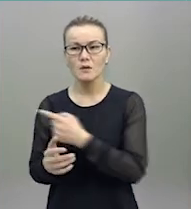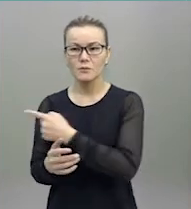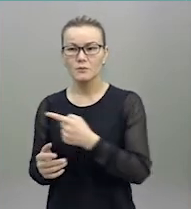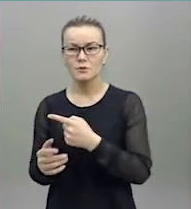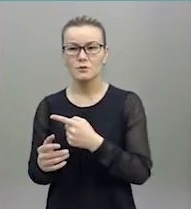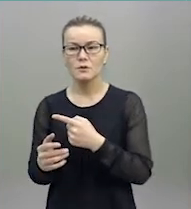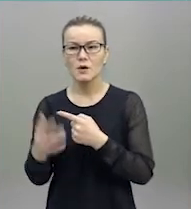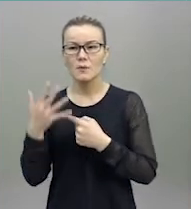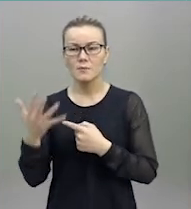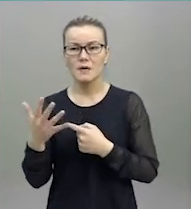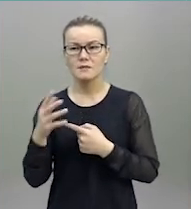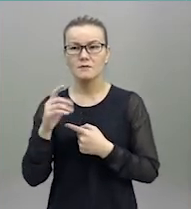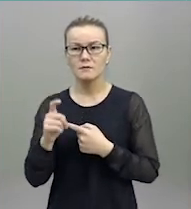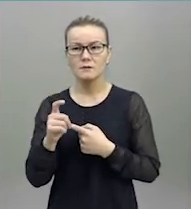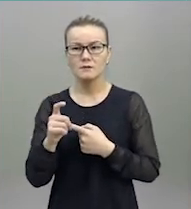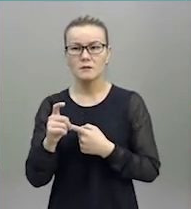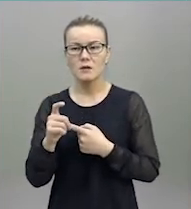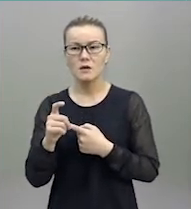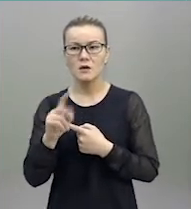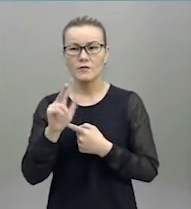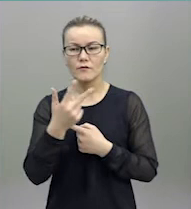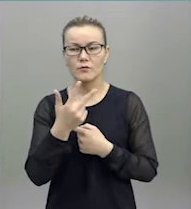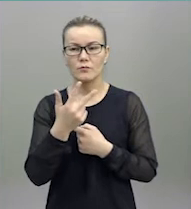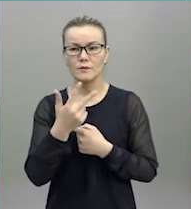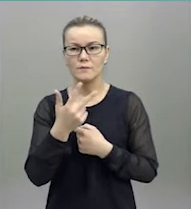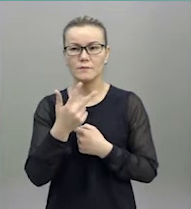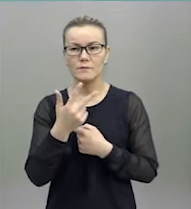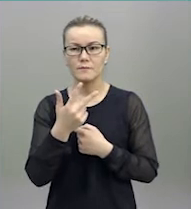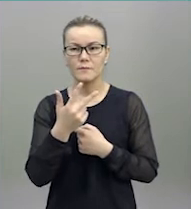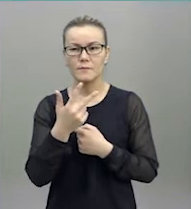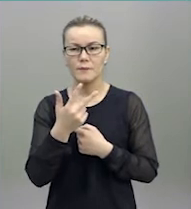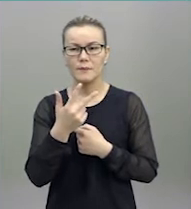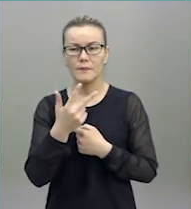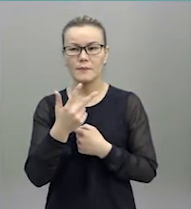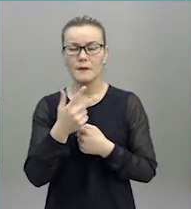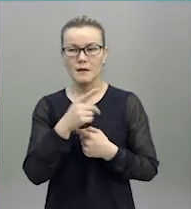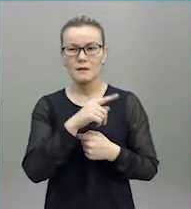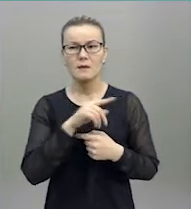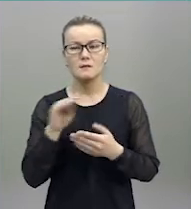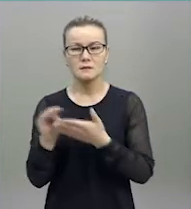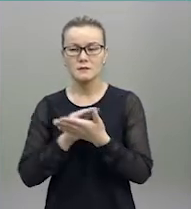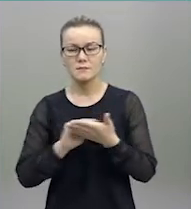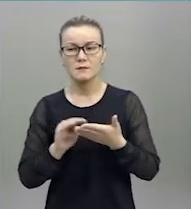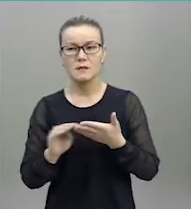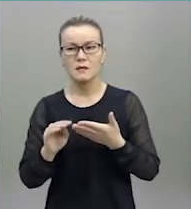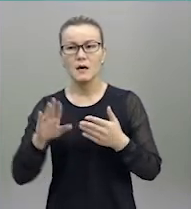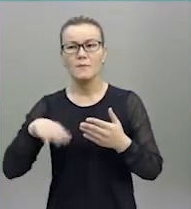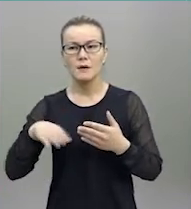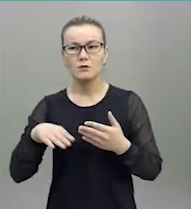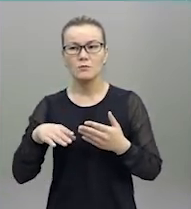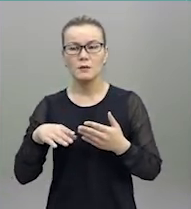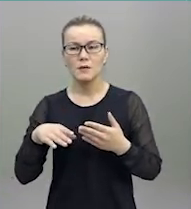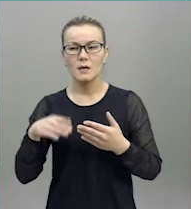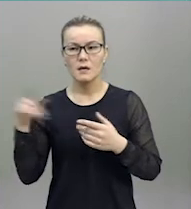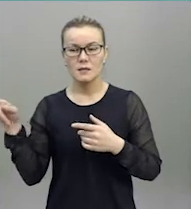3y -5 y в квадрате далее я вижу перед скобками